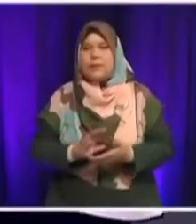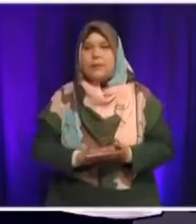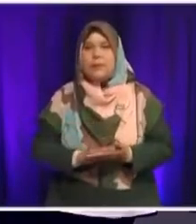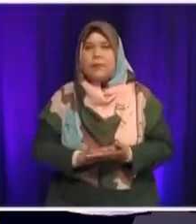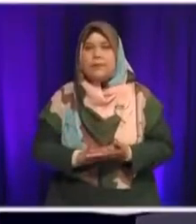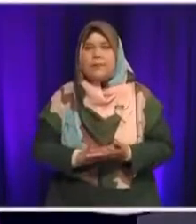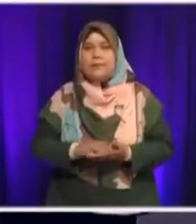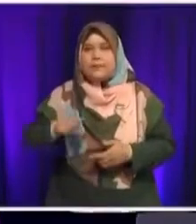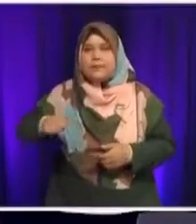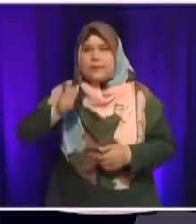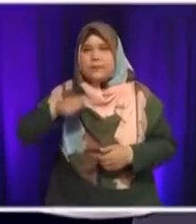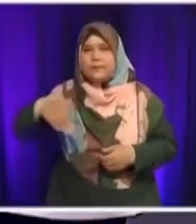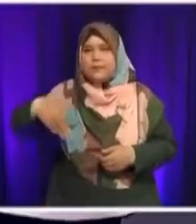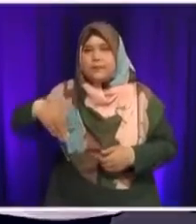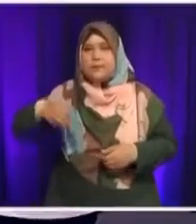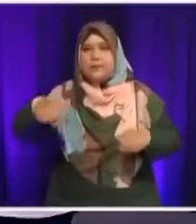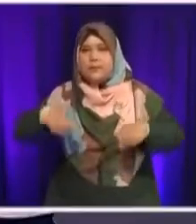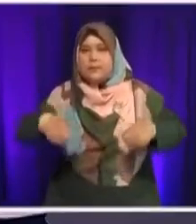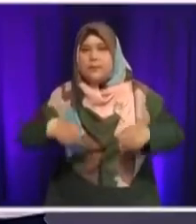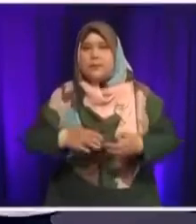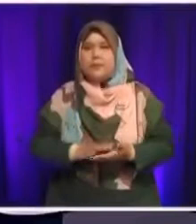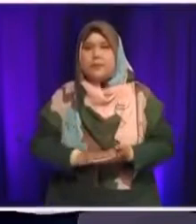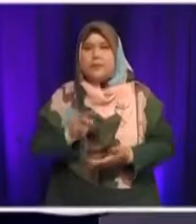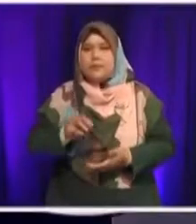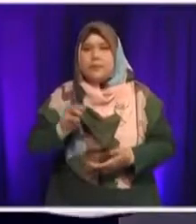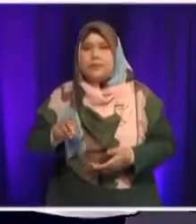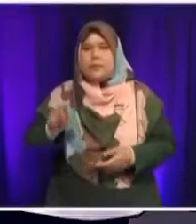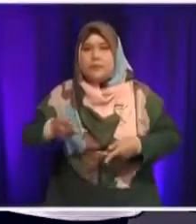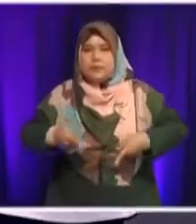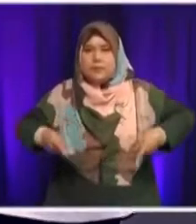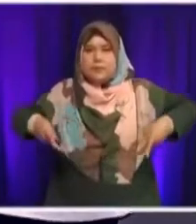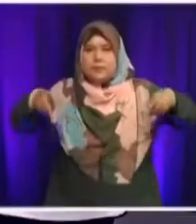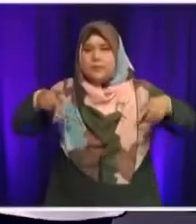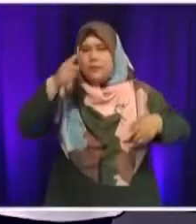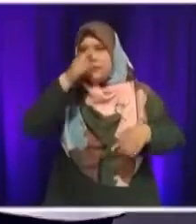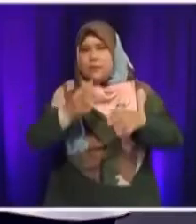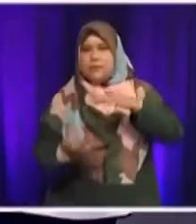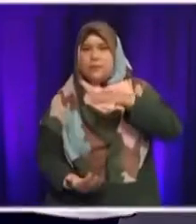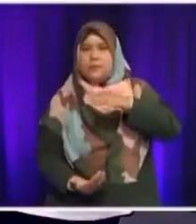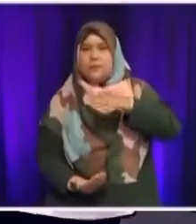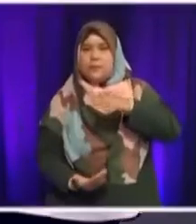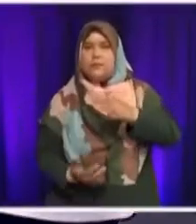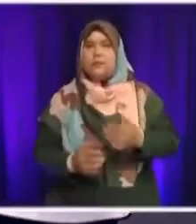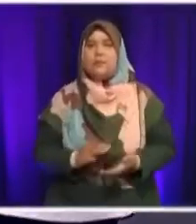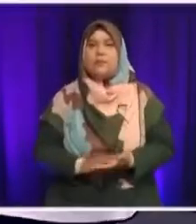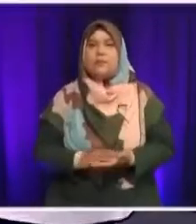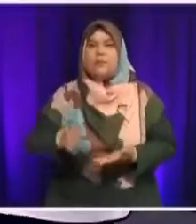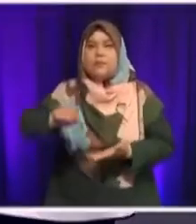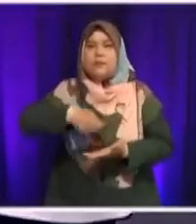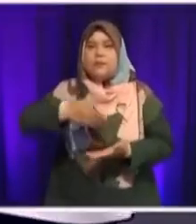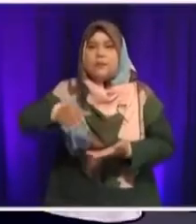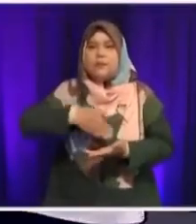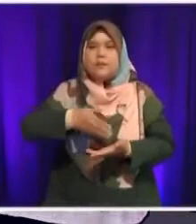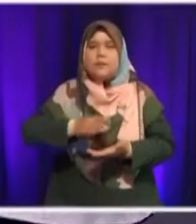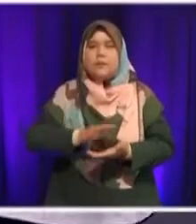mentah terus jadinya murid-murid ini menggunakan kuali dalam memanaskan atau memanggang menyangai kacang badam